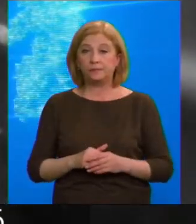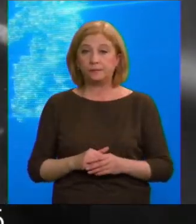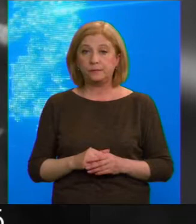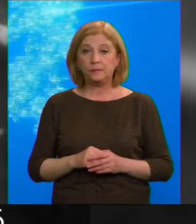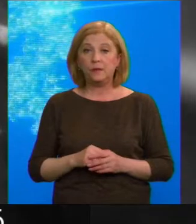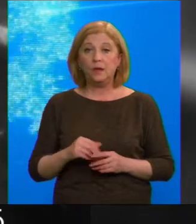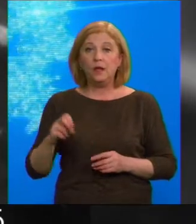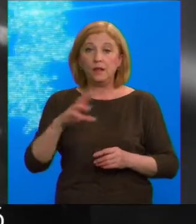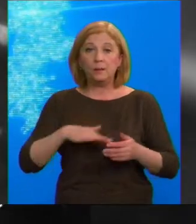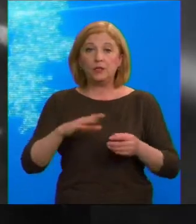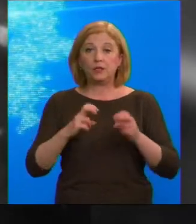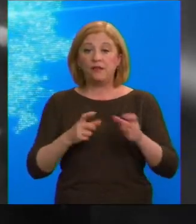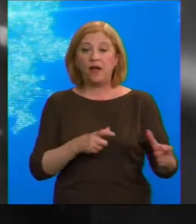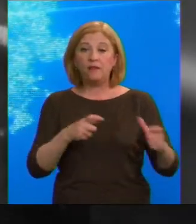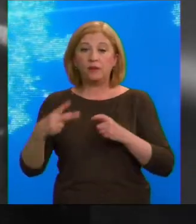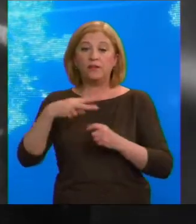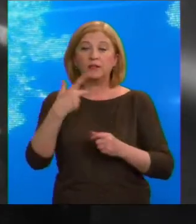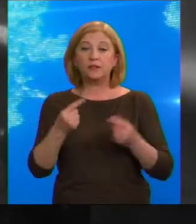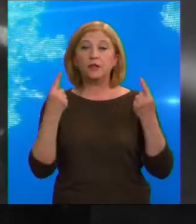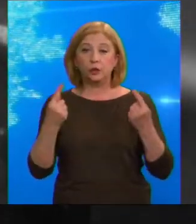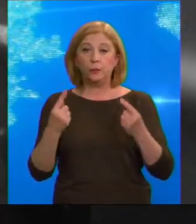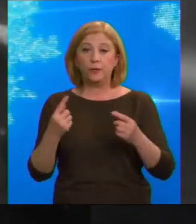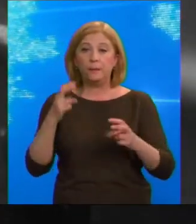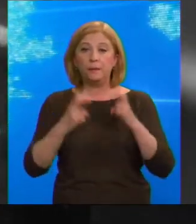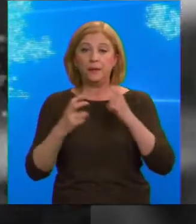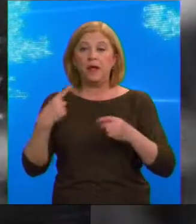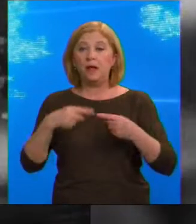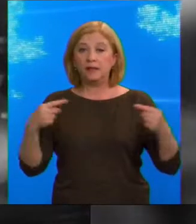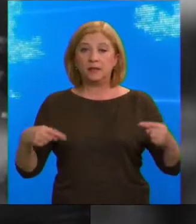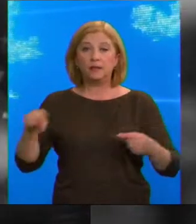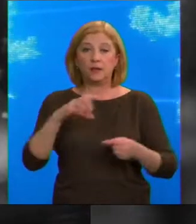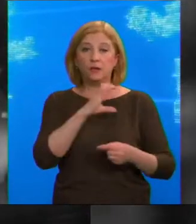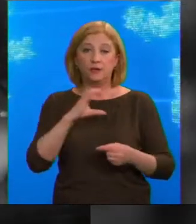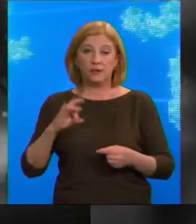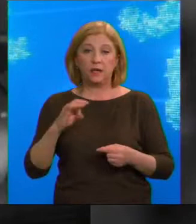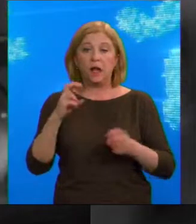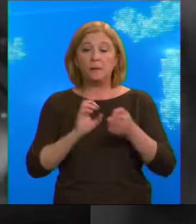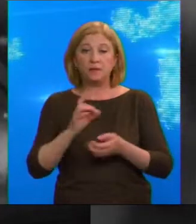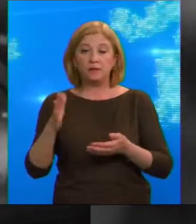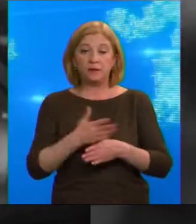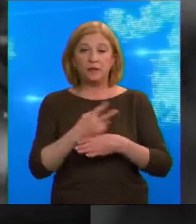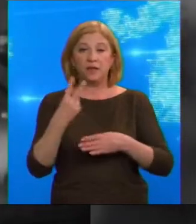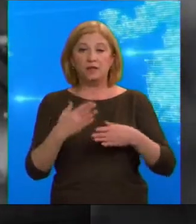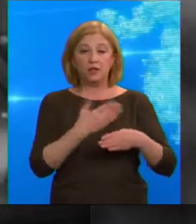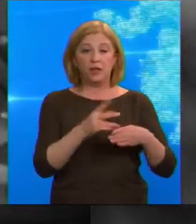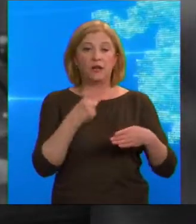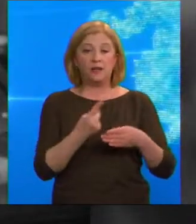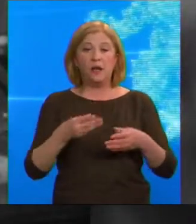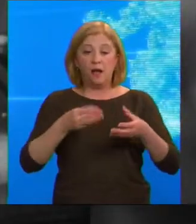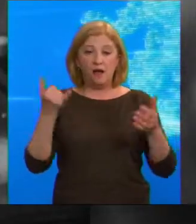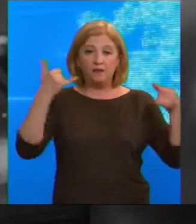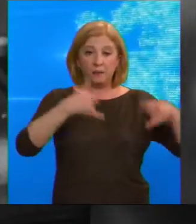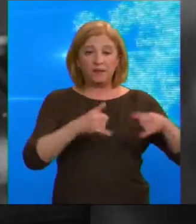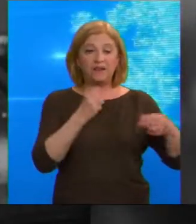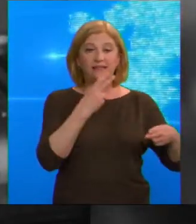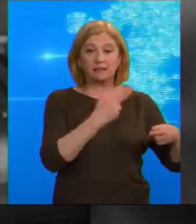на площадке завода эвакуировали 23 крупных предприятия из разных городов Советского Союза. Производство было разделено на две части. Одна занималась выплавкой броневой стали